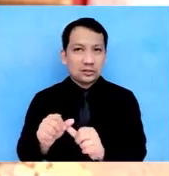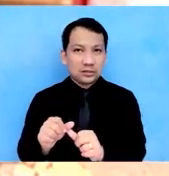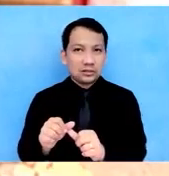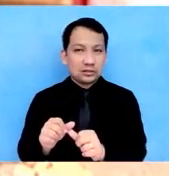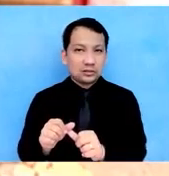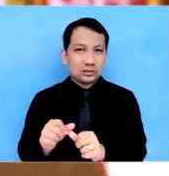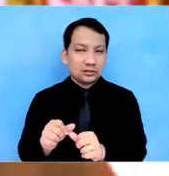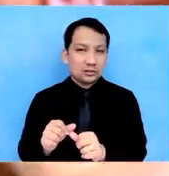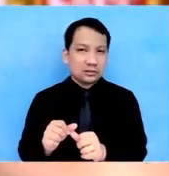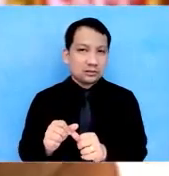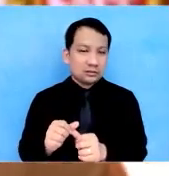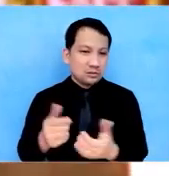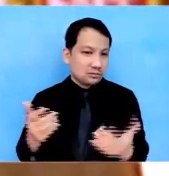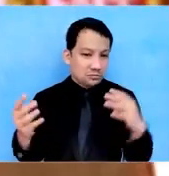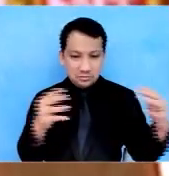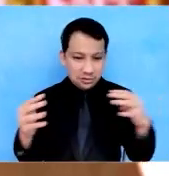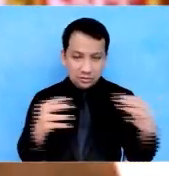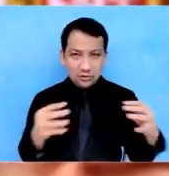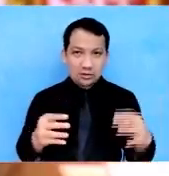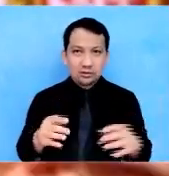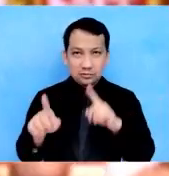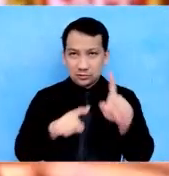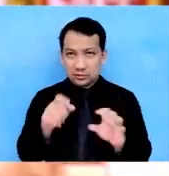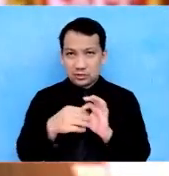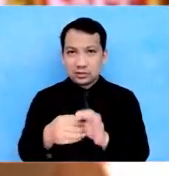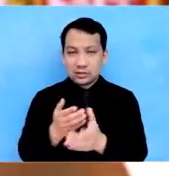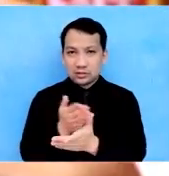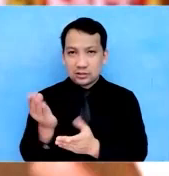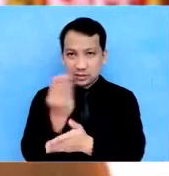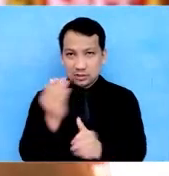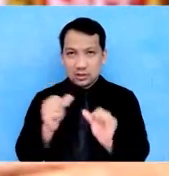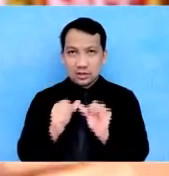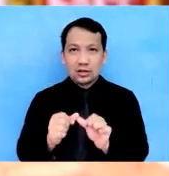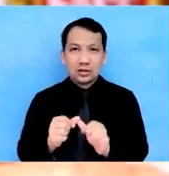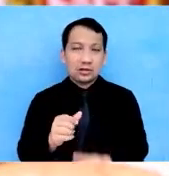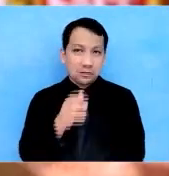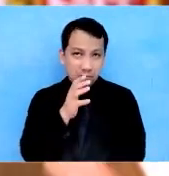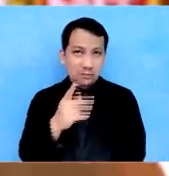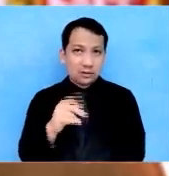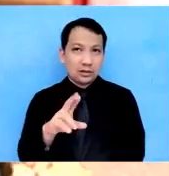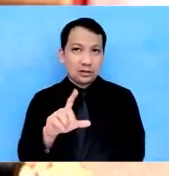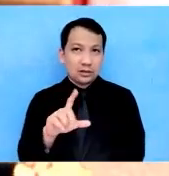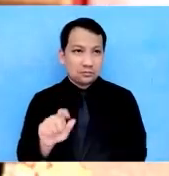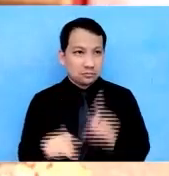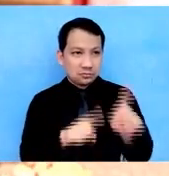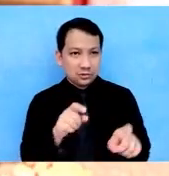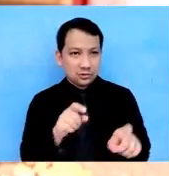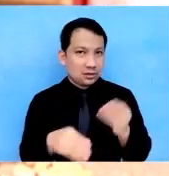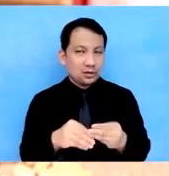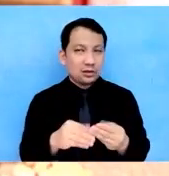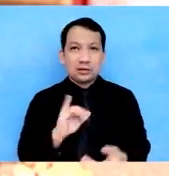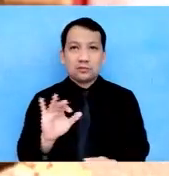pambasag pag medyo mainit na. Pag tagtatanong-tanong na rin ako sa... So pinapasingit din ako ni Mama Carla sa mga tanong-tanong. At